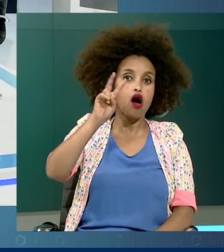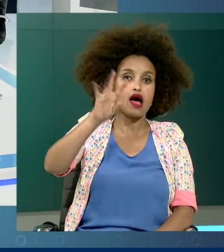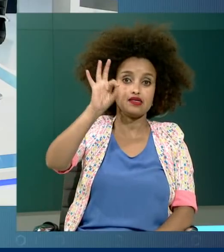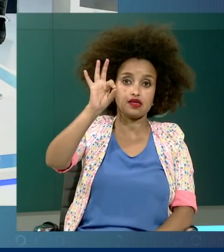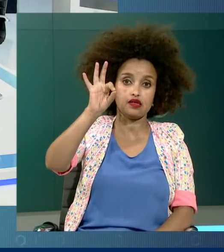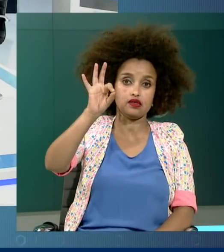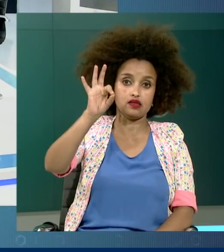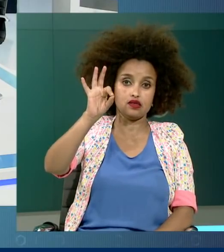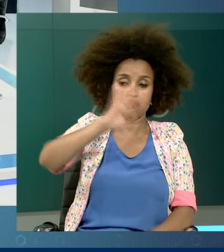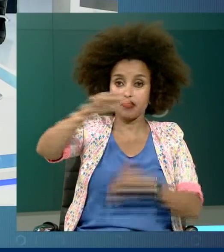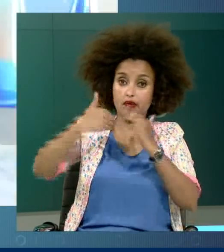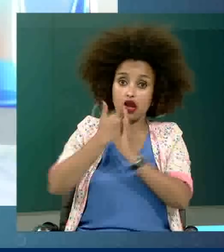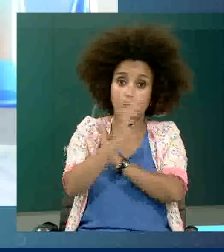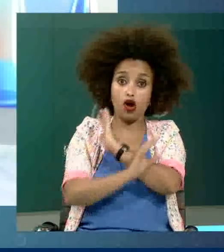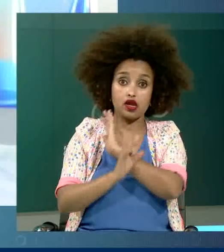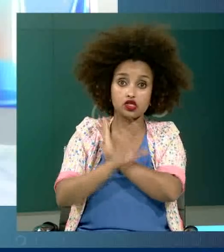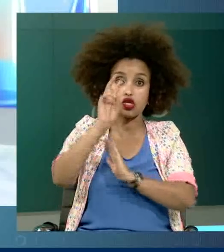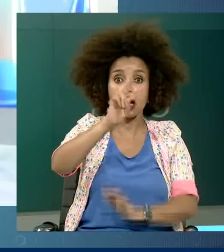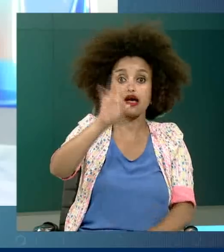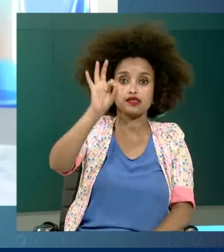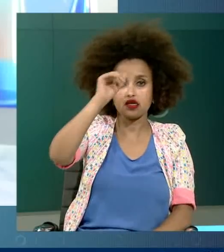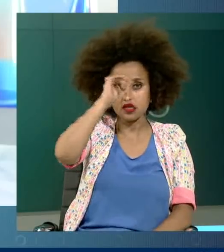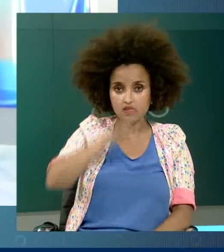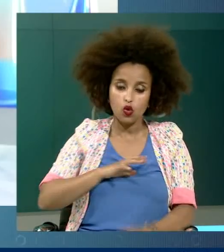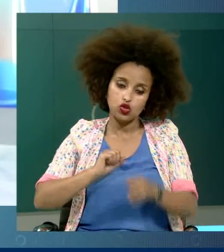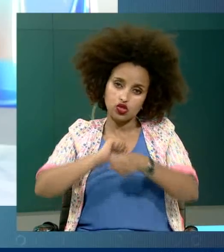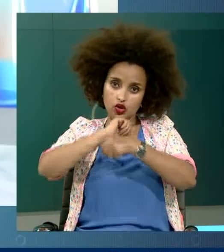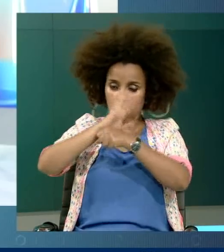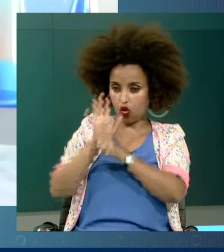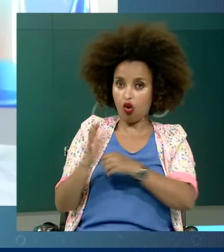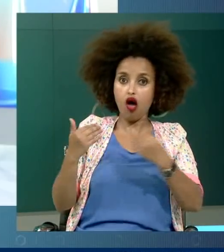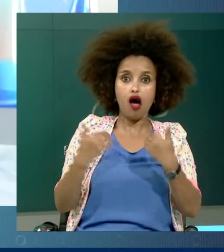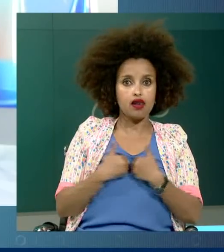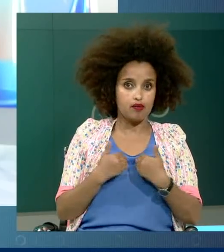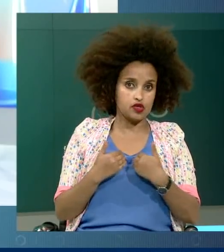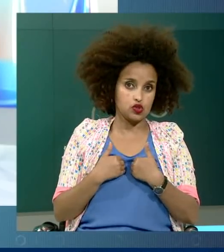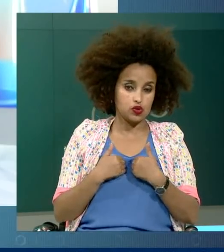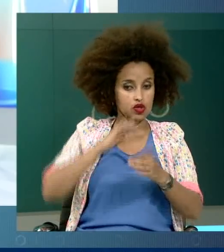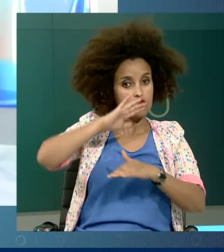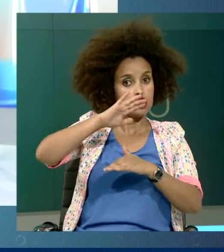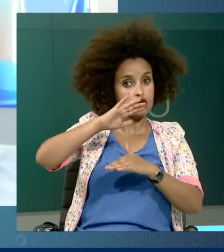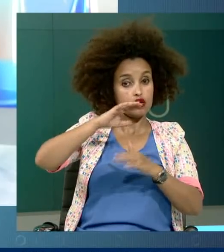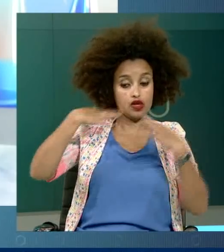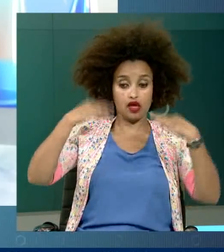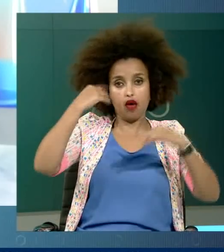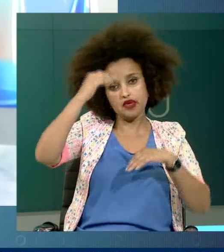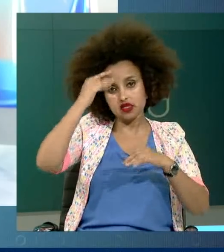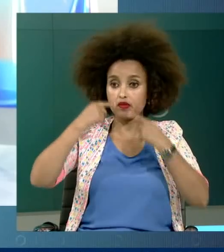29 በመላ ሀገራችን ወደ 29 የሚቆጠሩ ሰዎች ቫይረሱ እንዳለባቸው የጤና ሚኒስቴር ማስታውቋልና